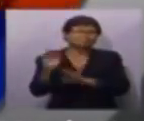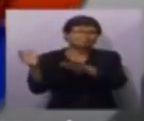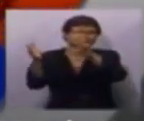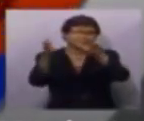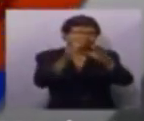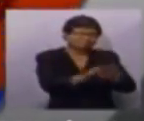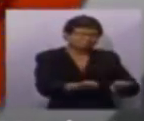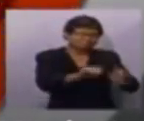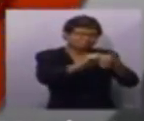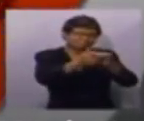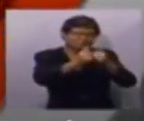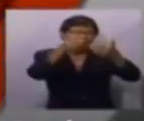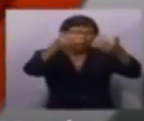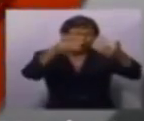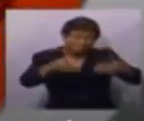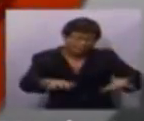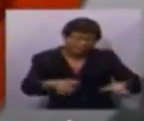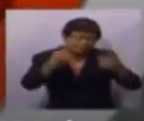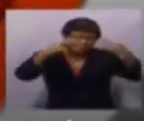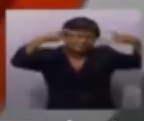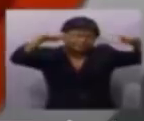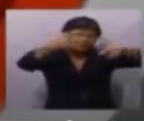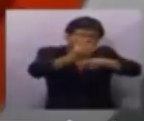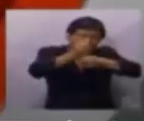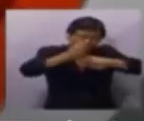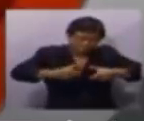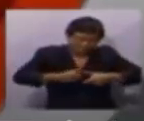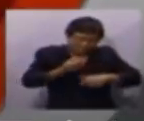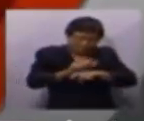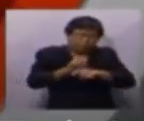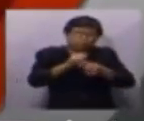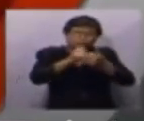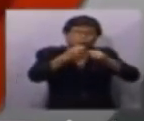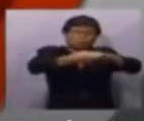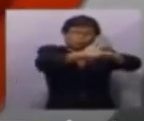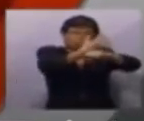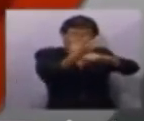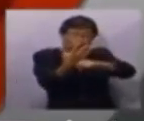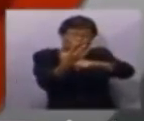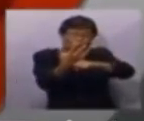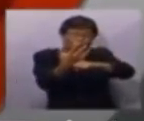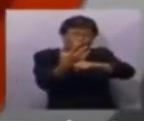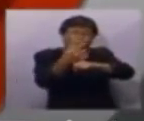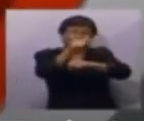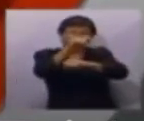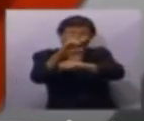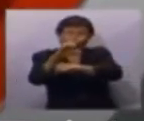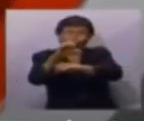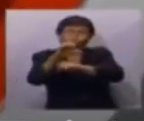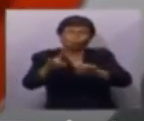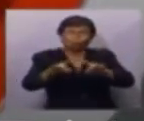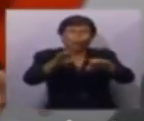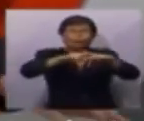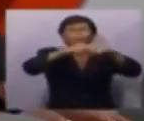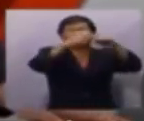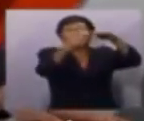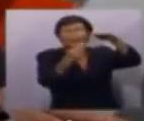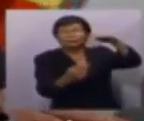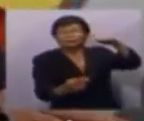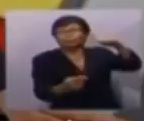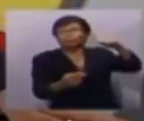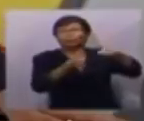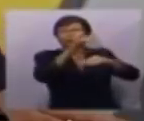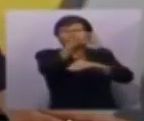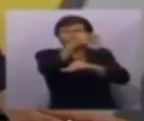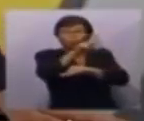Beralih ke berita sukan. Selepas kejayaan meraih pingat emas dalam sukan Commonwealth Gold Coast baru-baru ini, penerjun sensasi negara